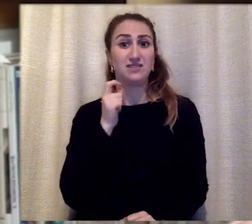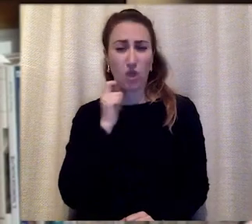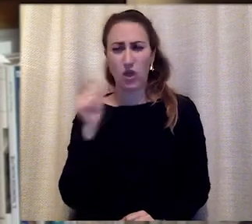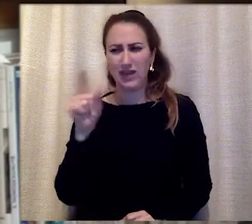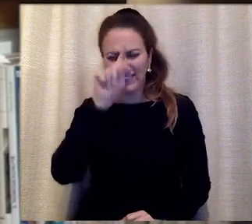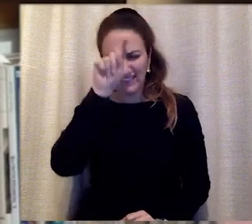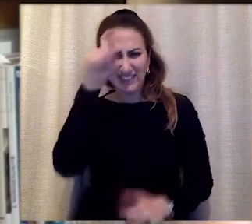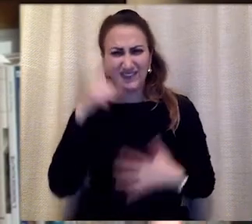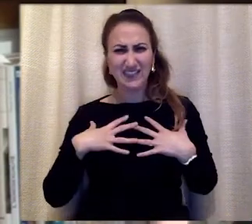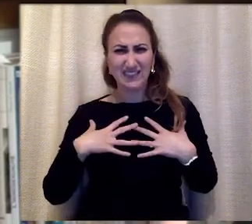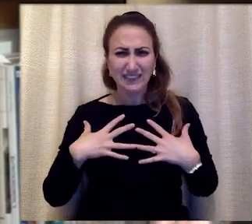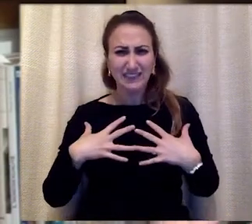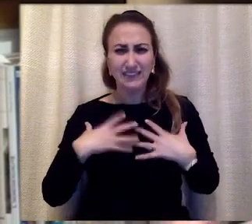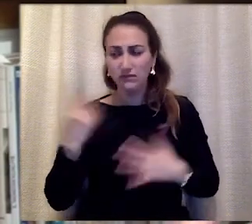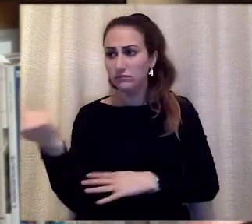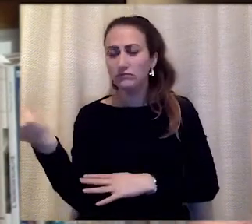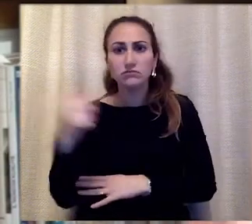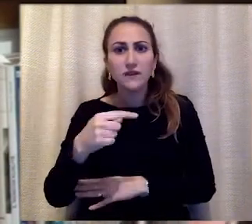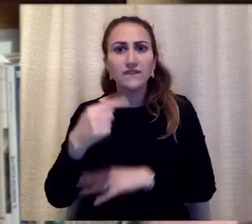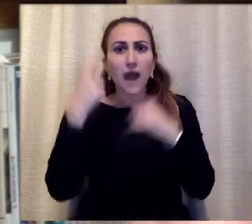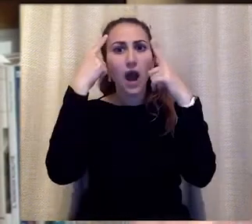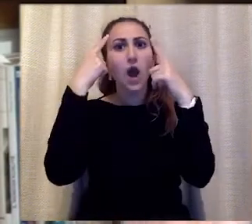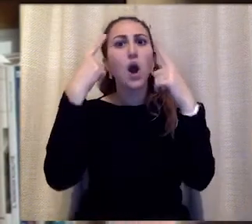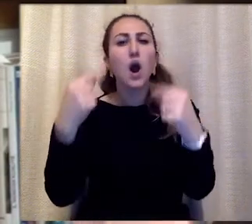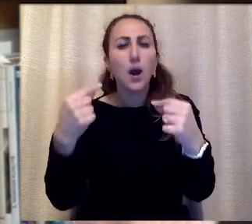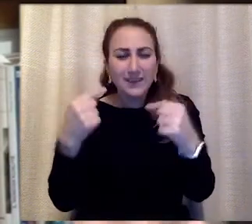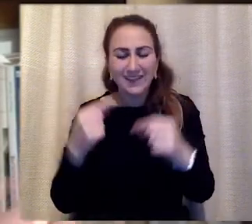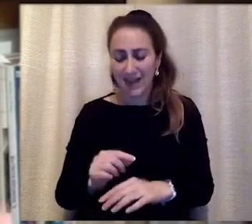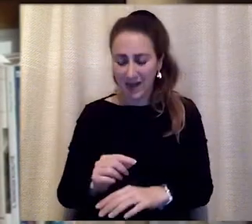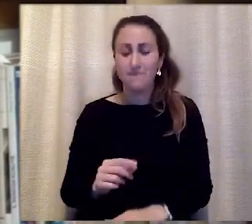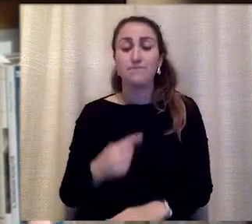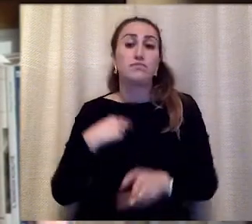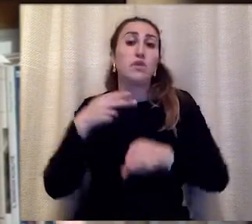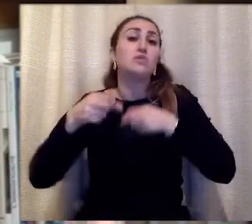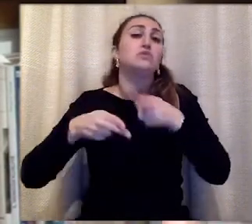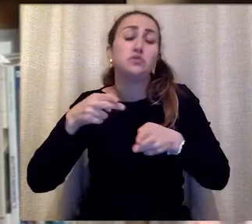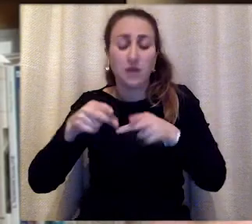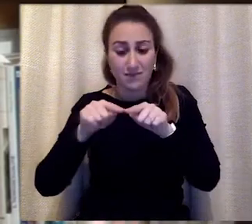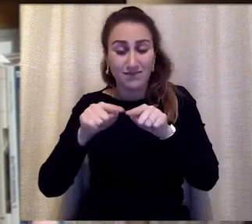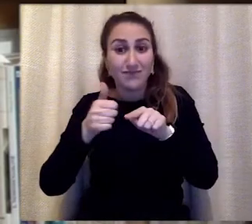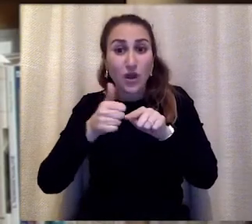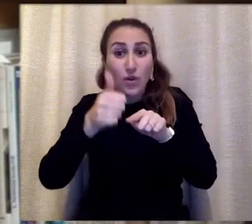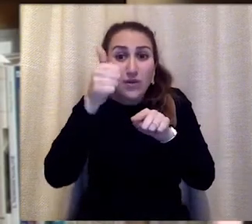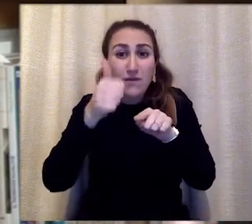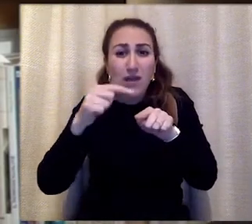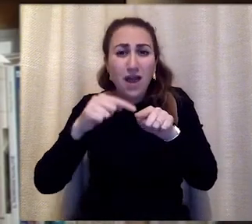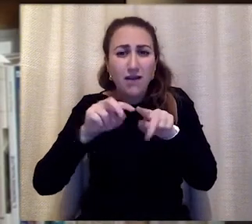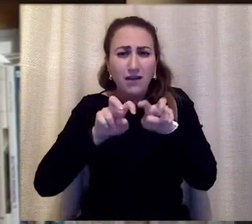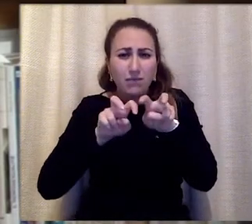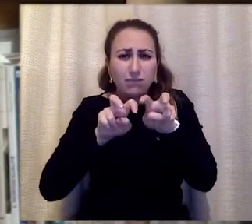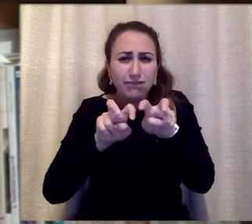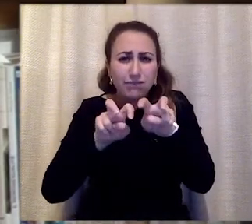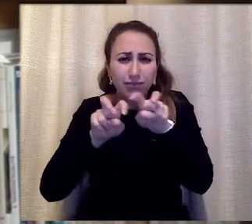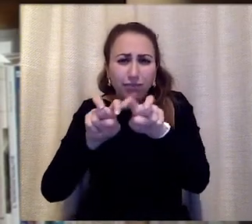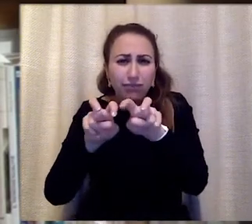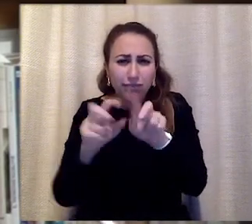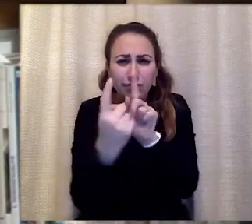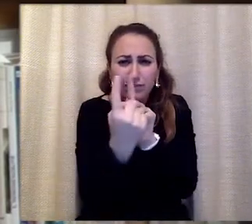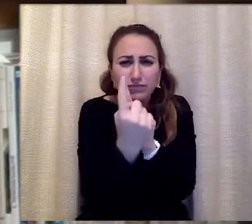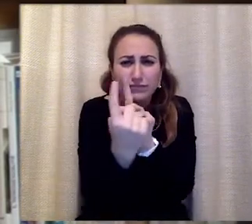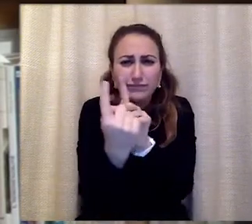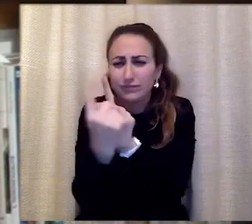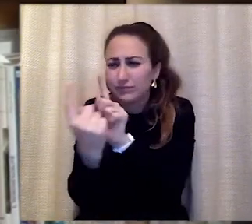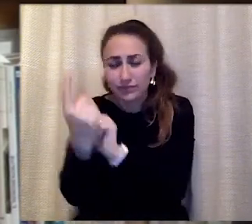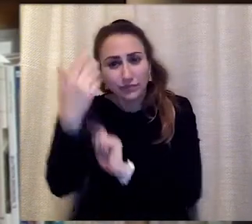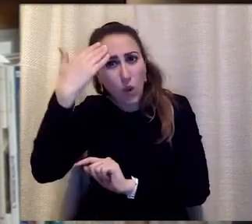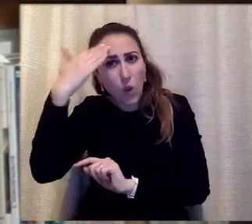commencé à les prier pour chacun des patients. Il a ouvert sa Bible, il a lu des versets et